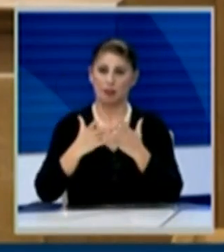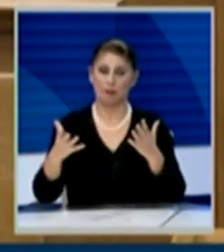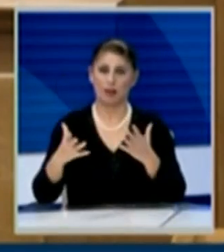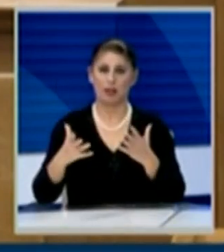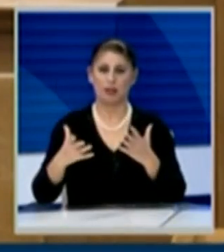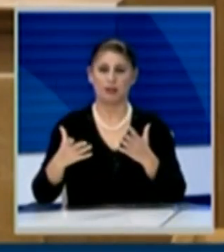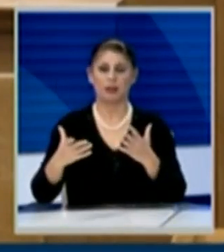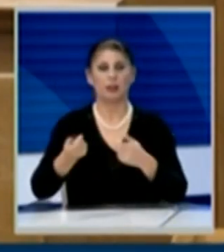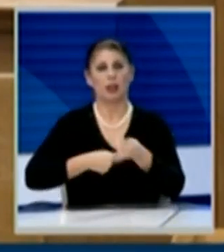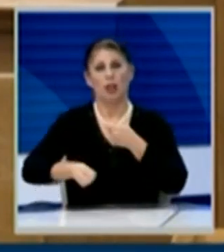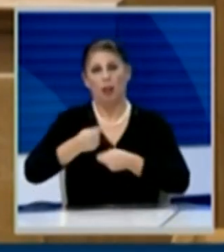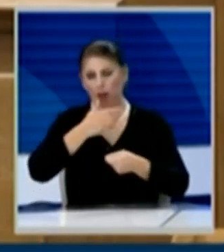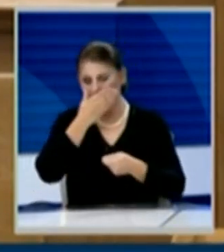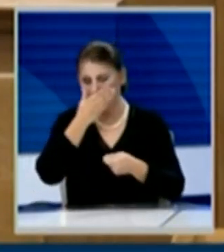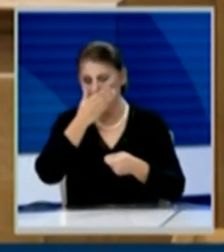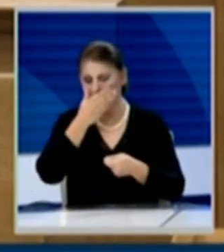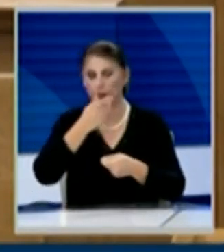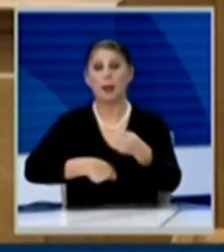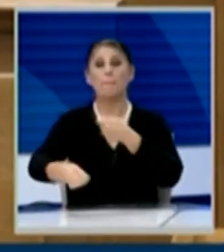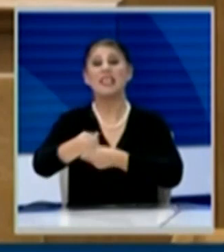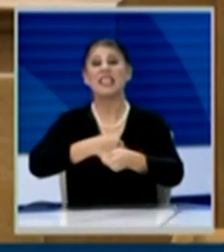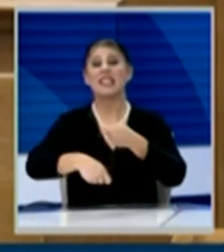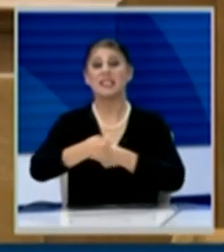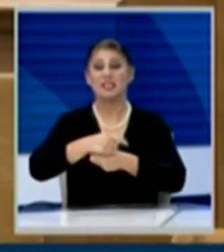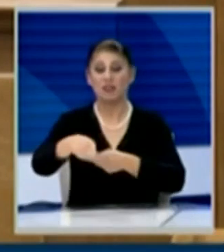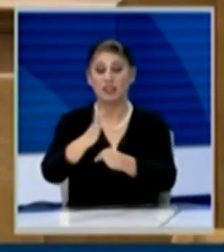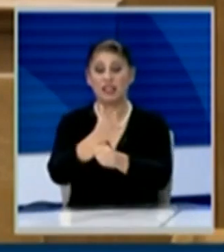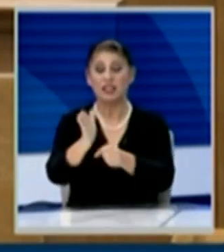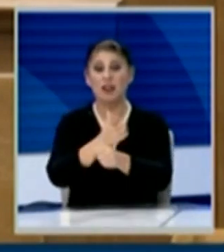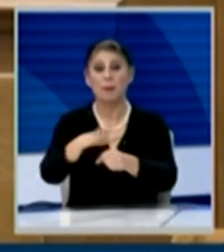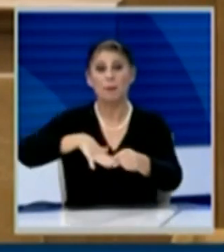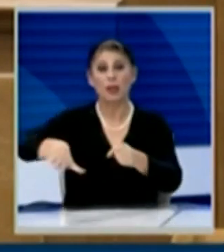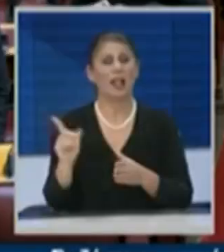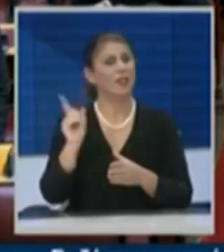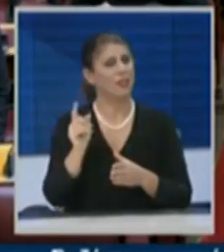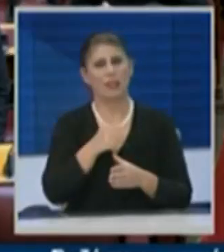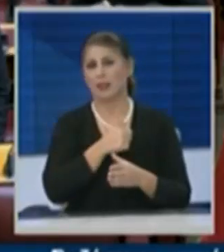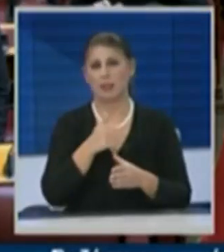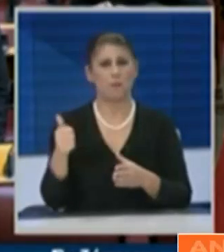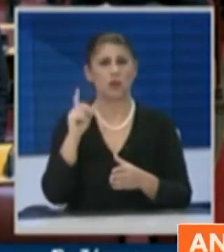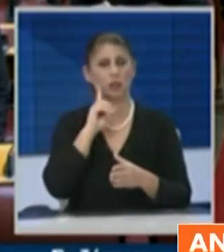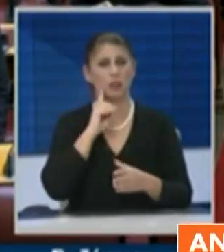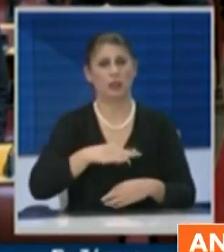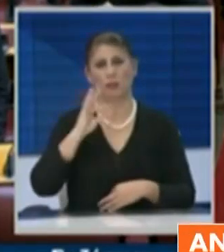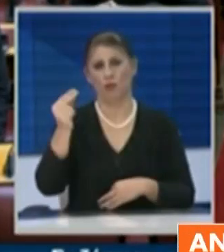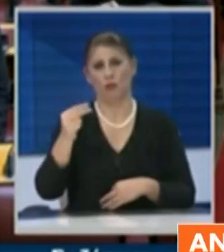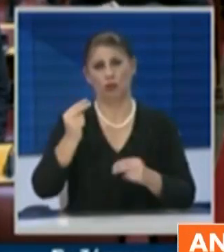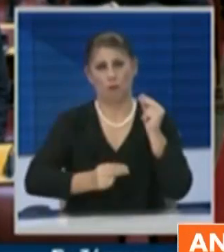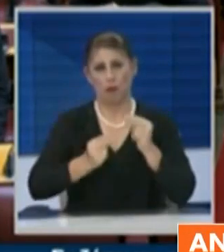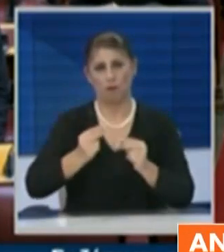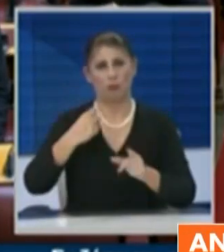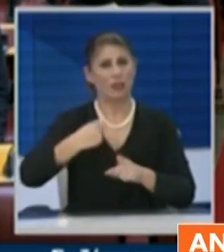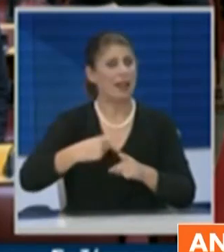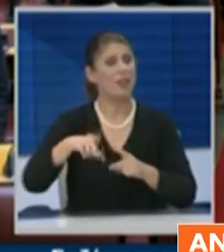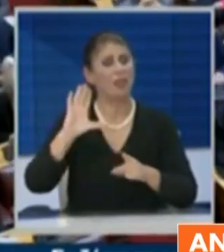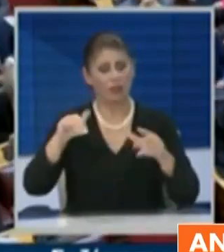μεγαλύτερες business στις καταστραμμένες περιοχές πάνω στον πόνο των ανθρώπων. Η απουσία πολλών βουλευτών του ΣΥΡΙΖΑ από τα